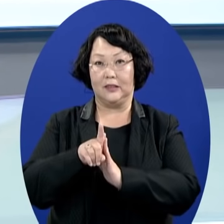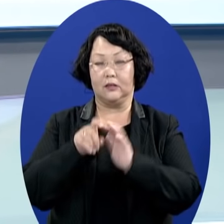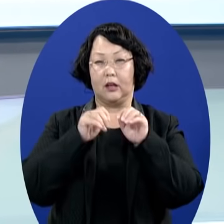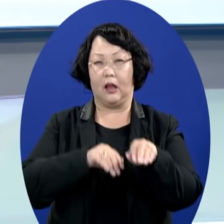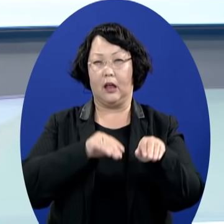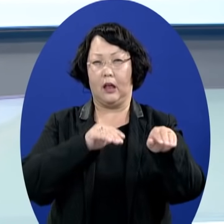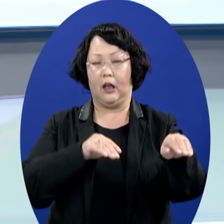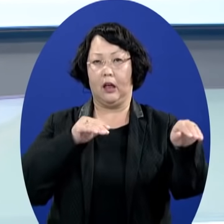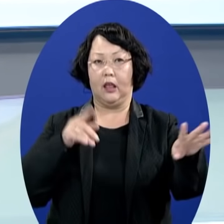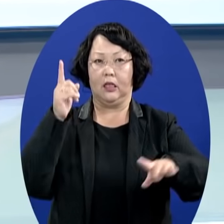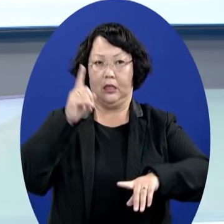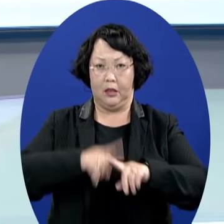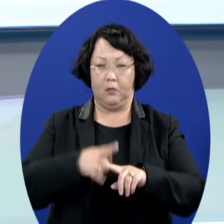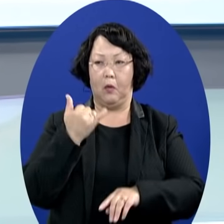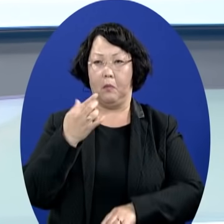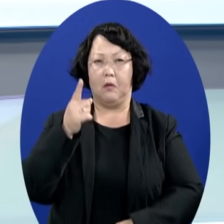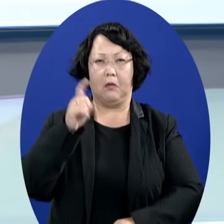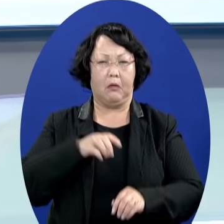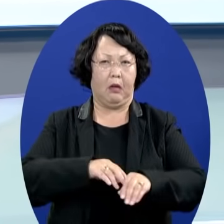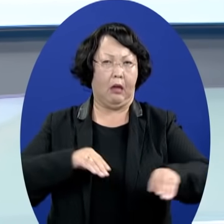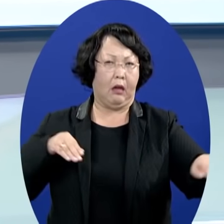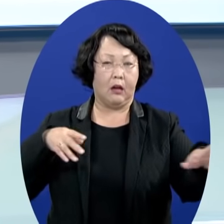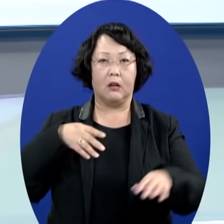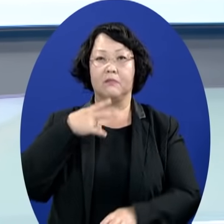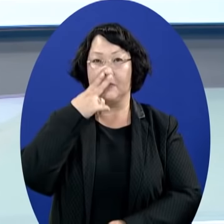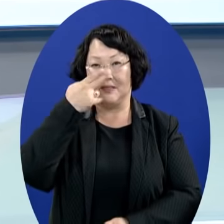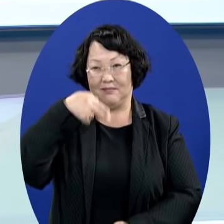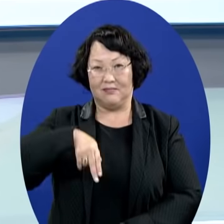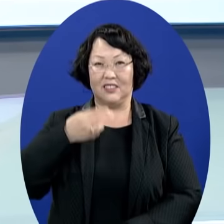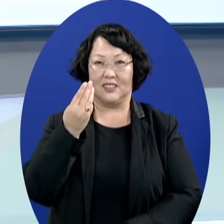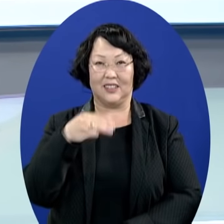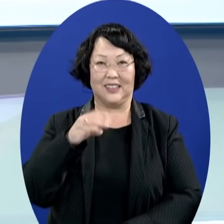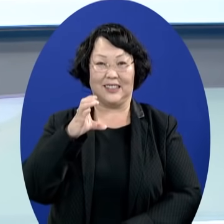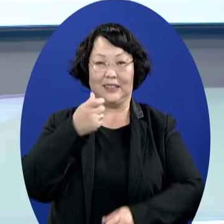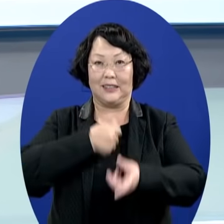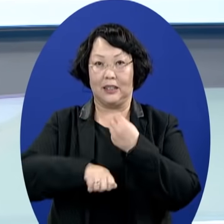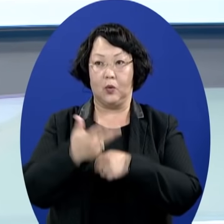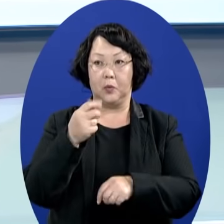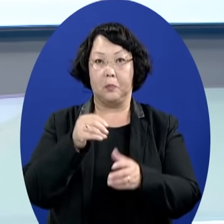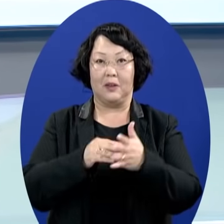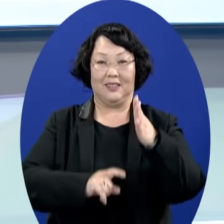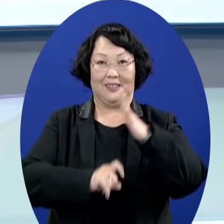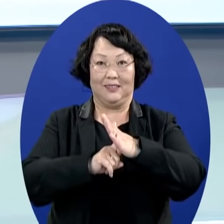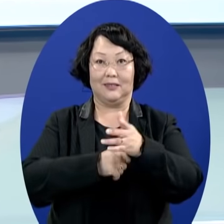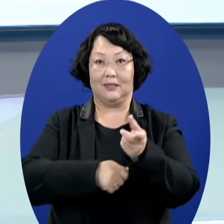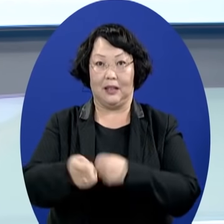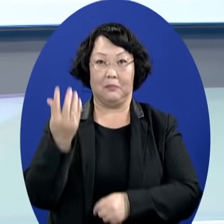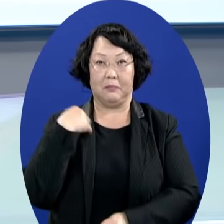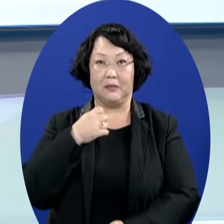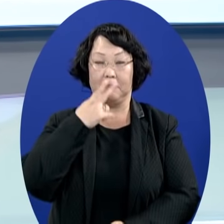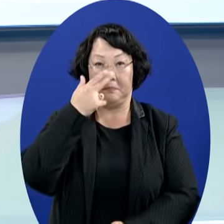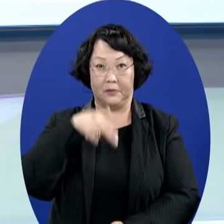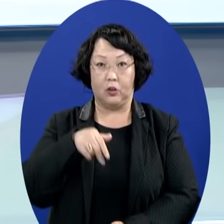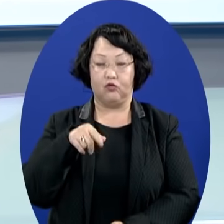хажуугаар уртараал Улаанбаатарын гудамжинд үзэгдэх болсон шатхуун түгээх станцууд өчигдөр 30 мянган төгрөгийн хязгаарлалтаа шатгуу болгож байсан бол өнөө өглөө зарим нь зөвхөн өөрийн